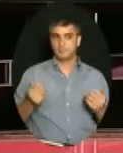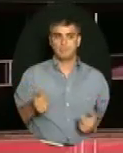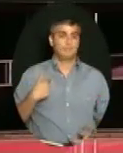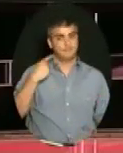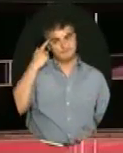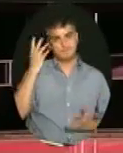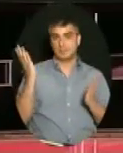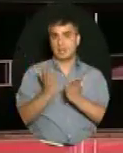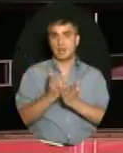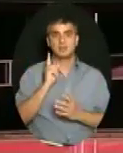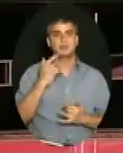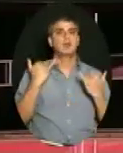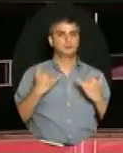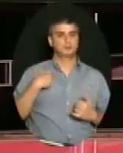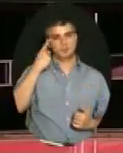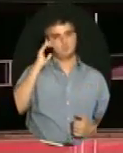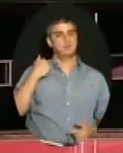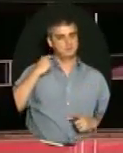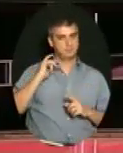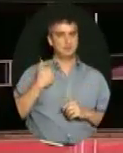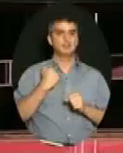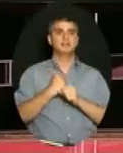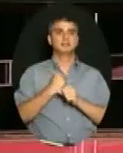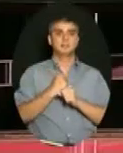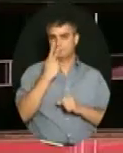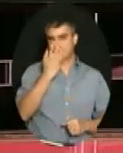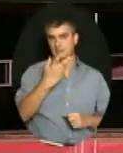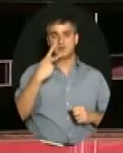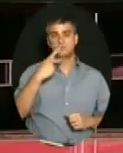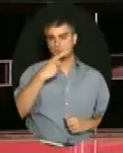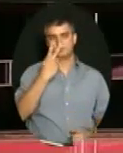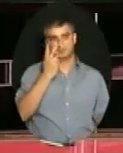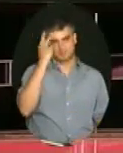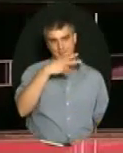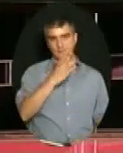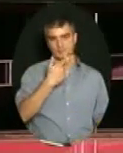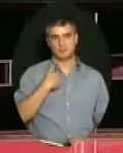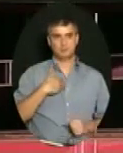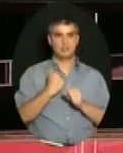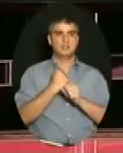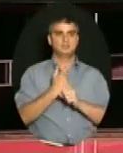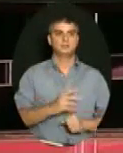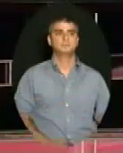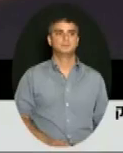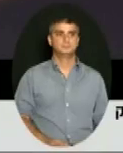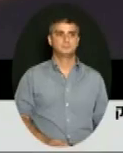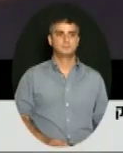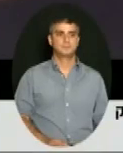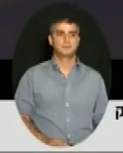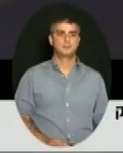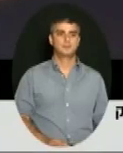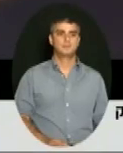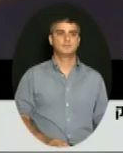על אילת, אבל עכשיו אני יודעת מה אני הולכת לעשות, ותראי את פואד ותביני מה אני הולכת לעשות. אוקיי? אני